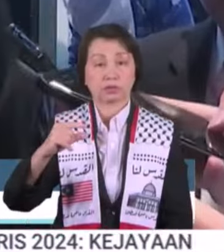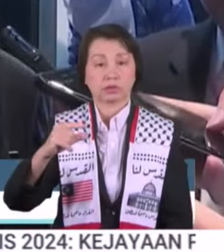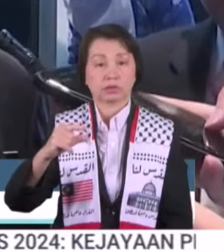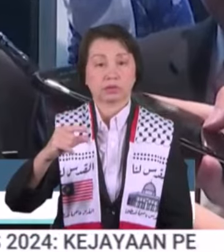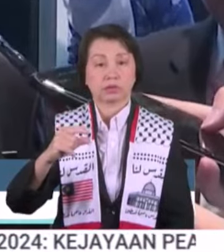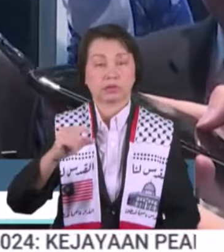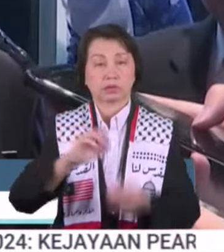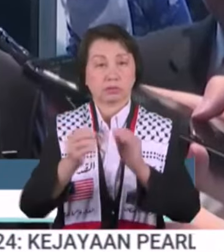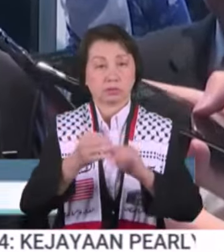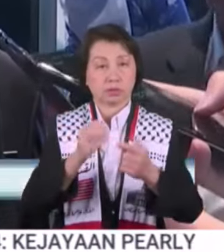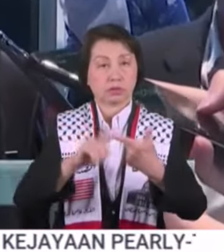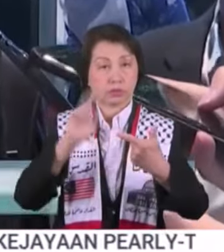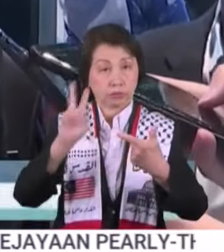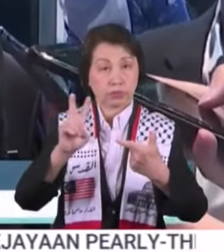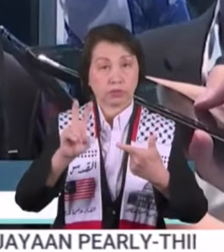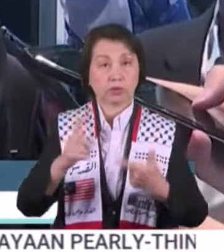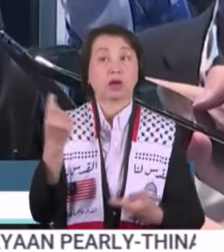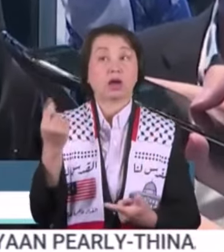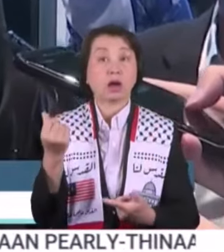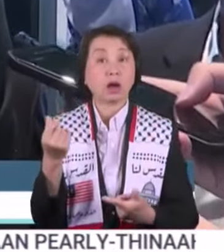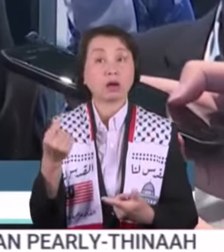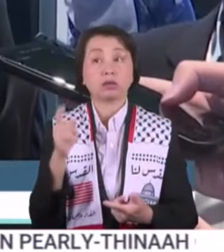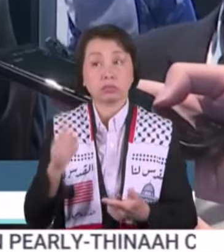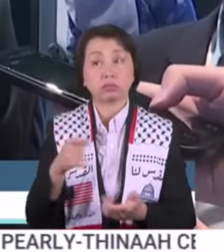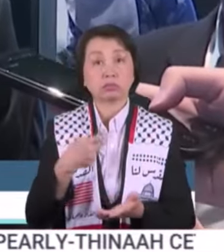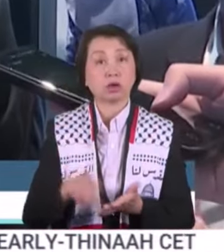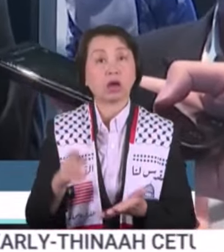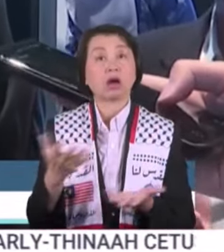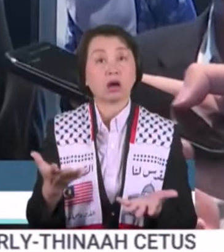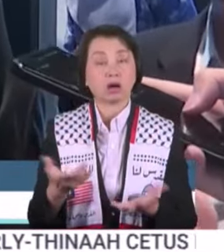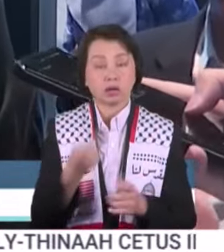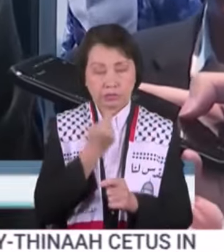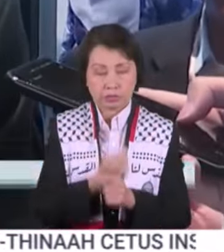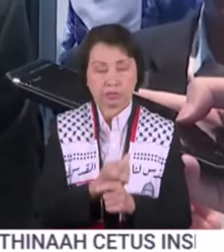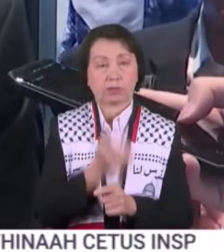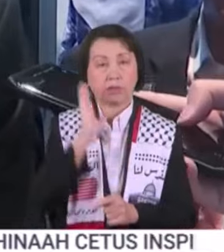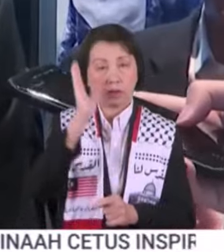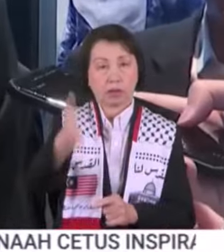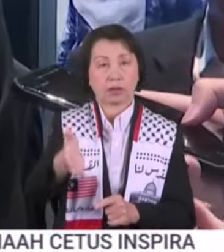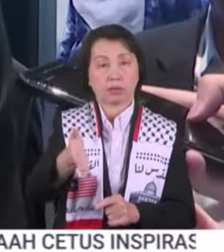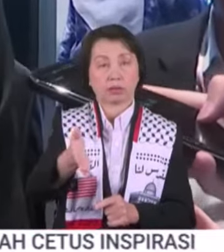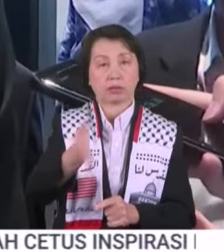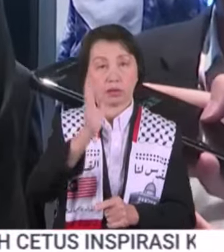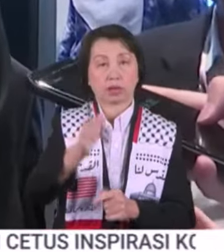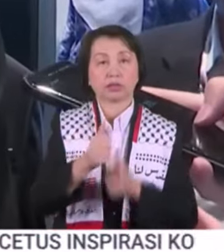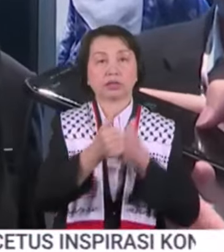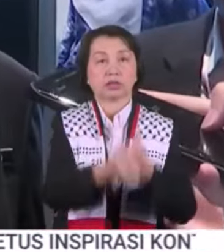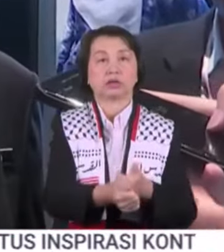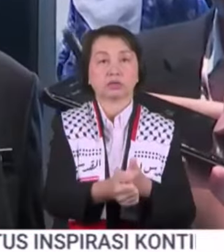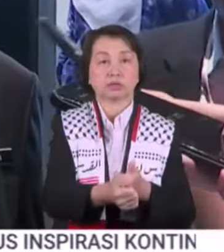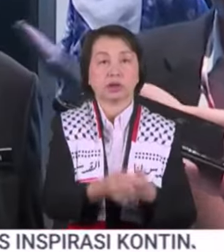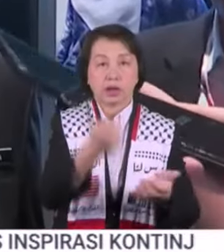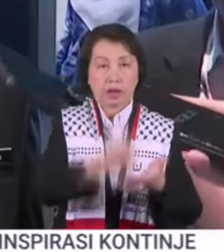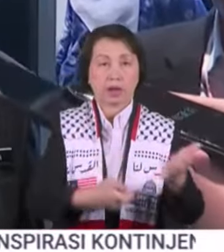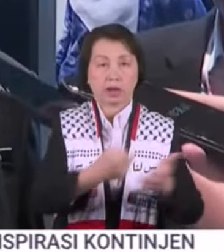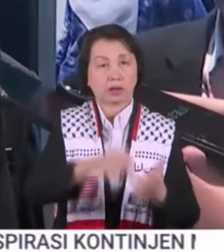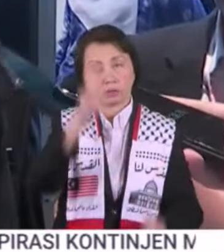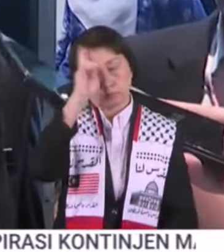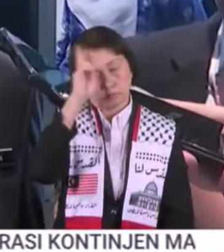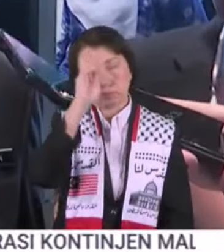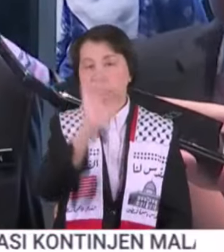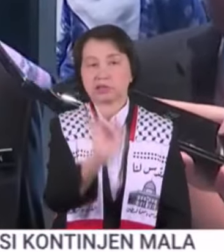network yang kedua ini, harga yang akan ditetapkan akan ikut dengan harga-harga yang